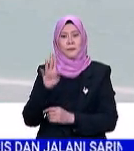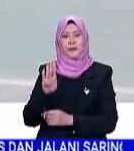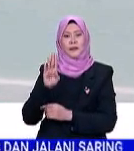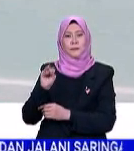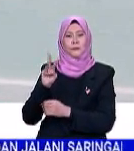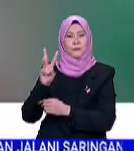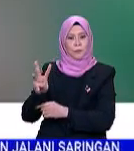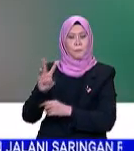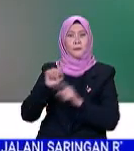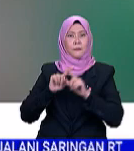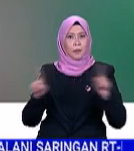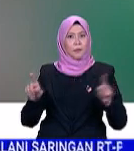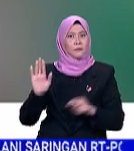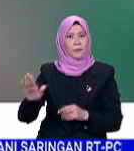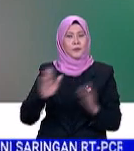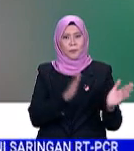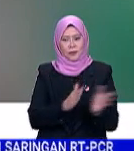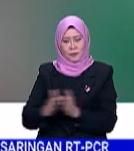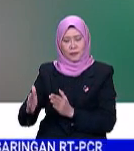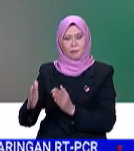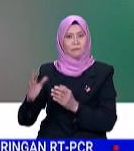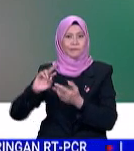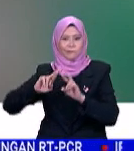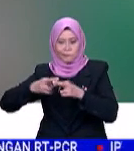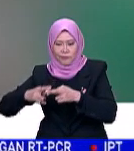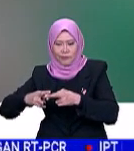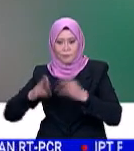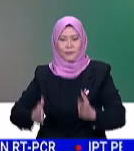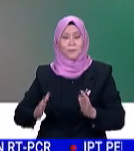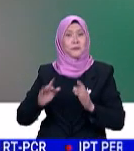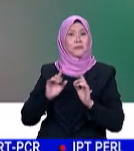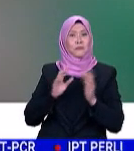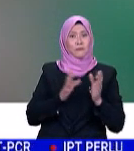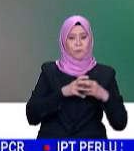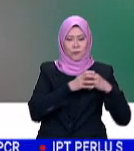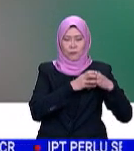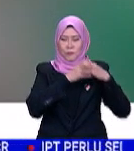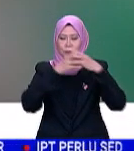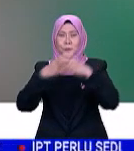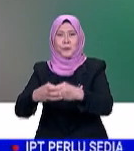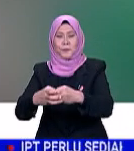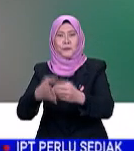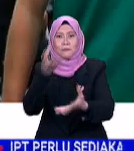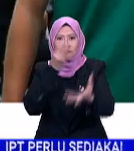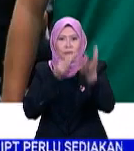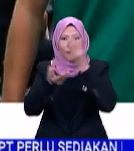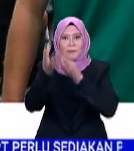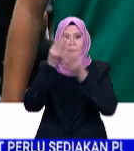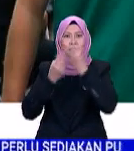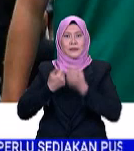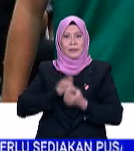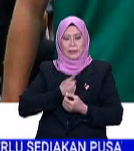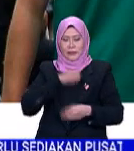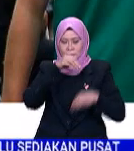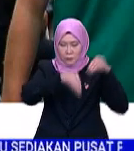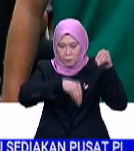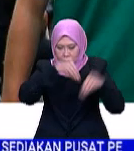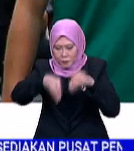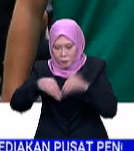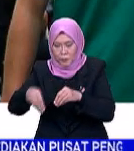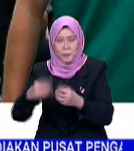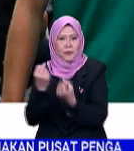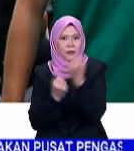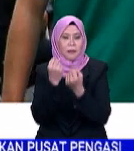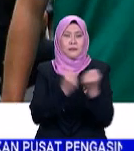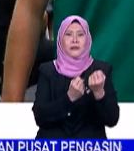BMW. Malah beliau turut merancang membawa mekanik dan kru tempatan ke Jerman untuk mempelajari sendiri pemasangan jentera sebagai